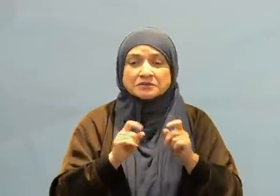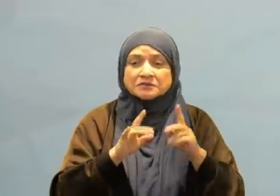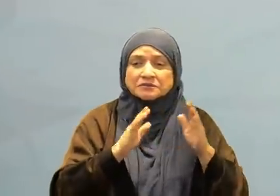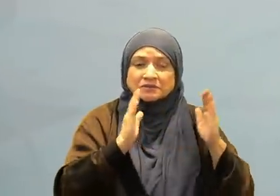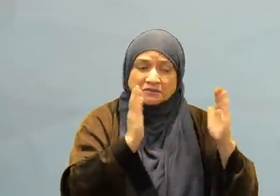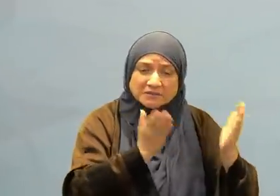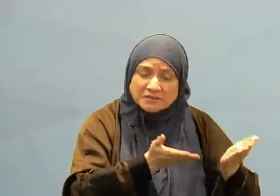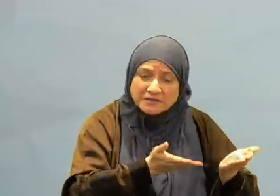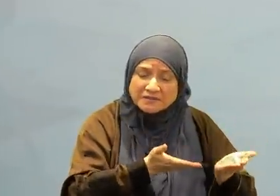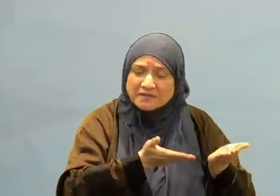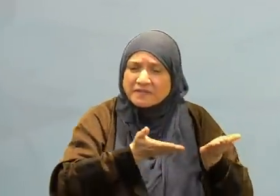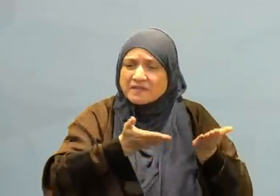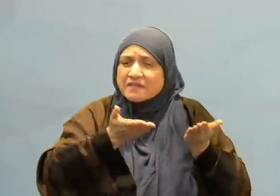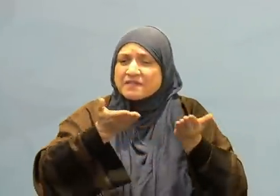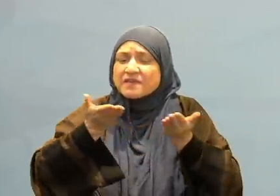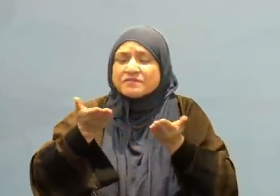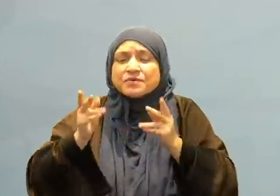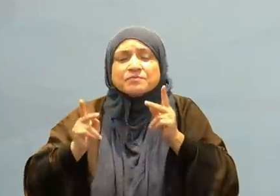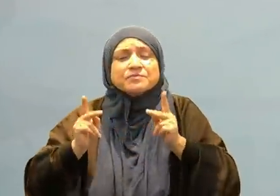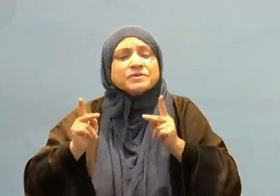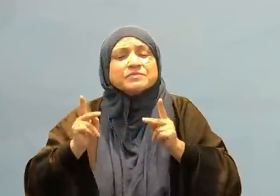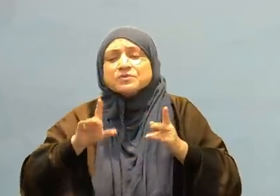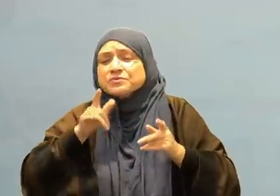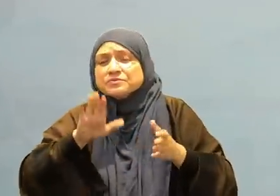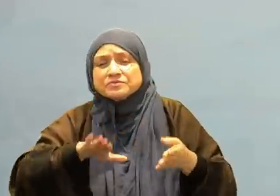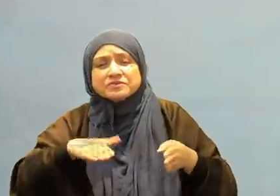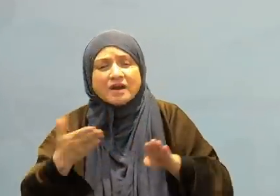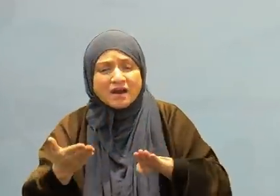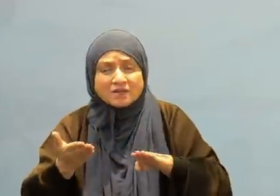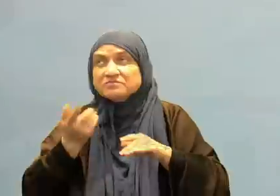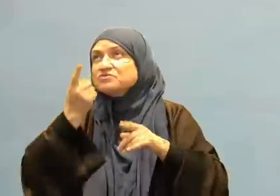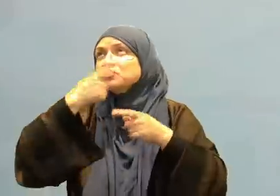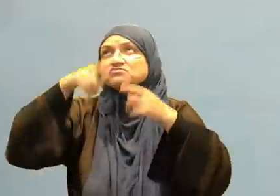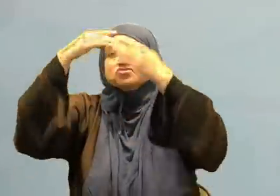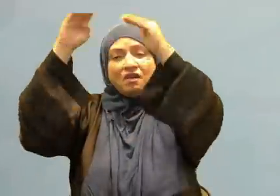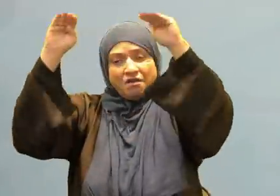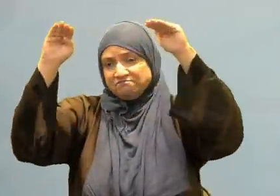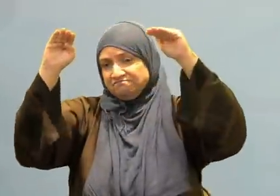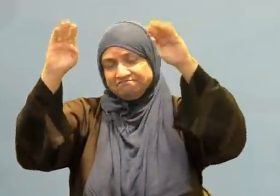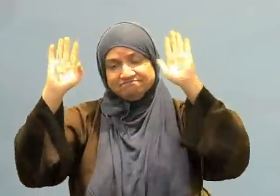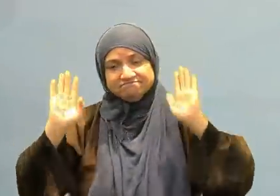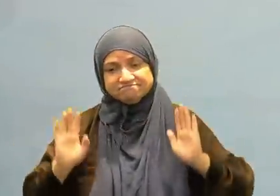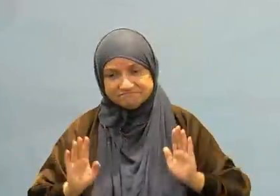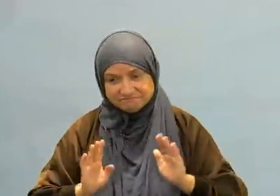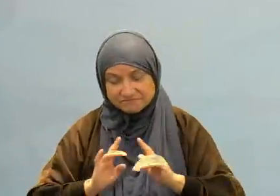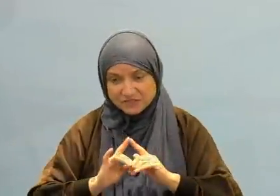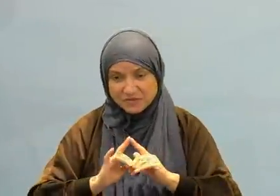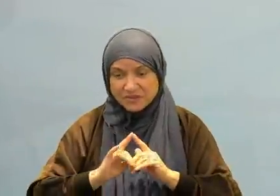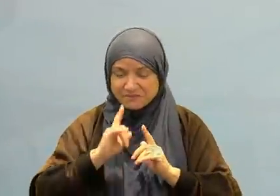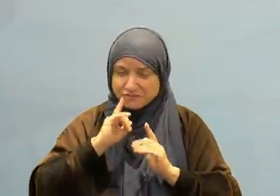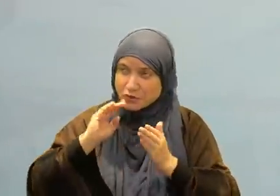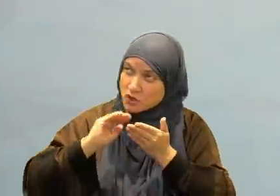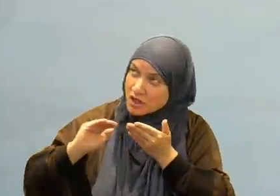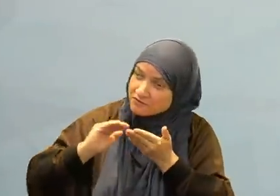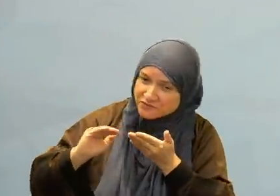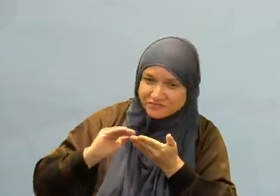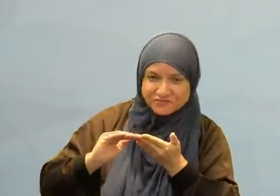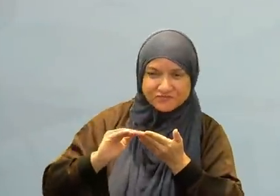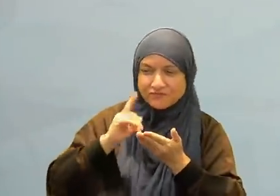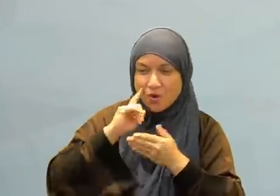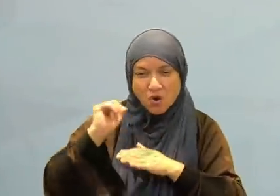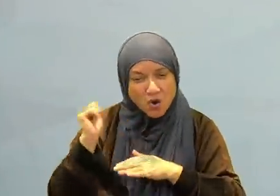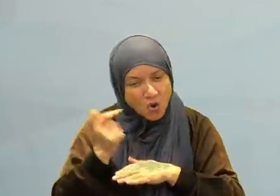لنا وترحمنا لنكونن من الخاسرين اللهم إنا نشكو إليك ظلم الظالمين اللهم إنا نشكو إليك